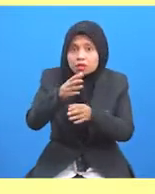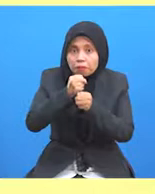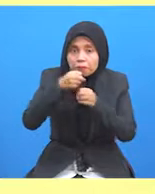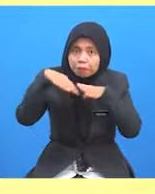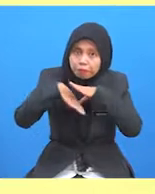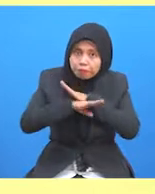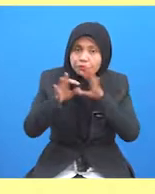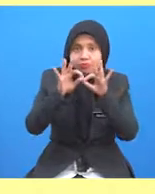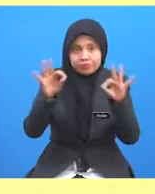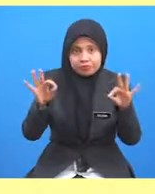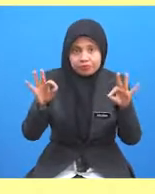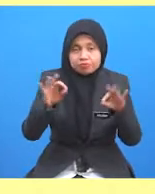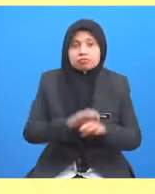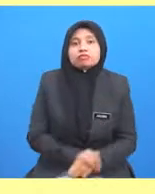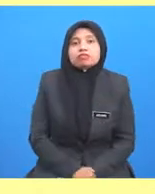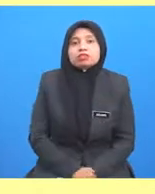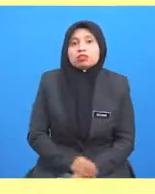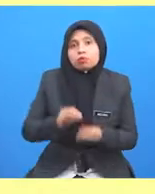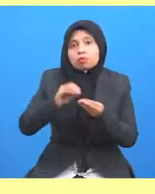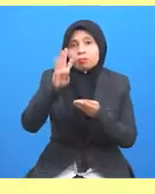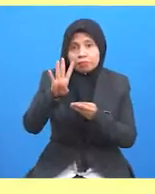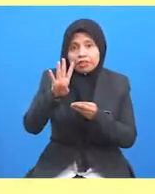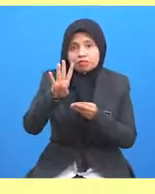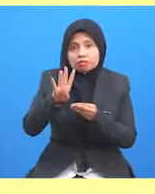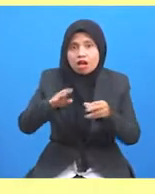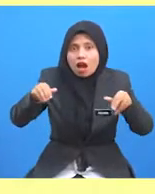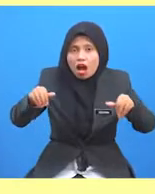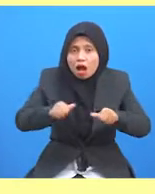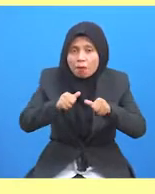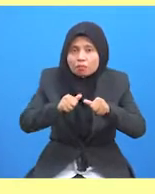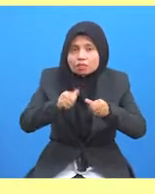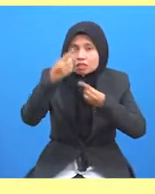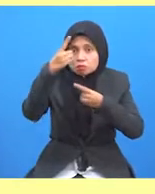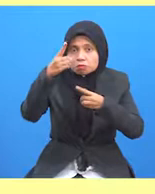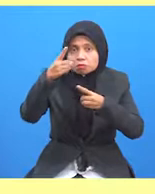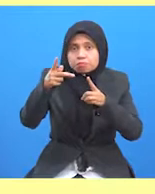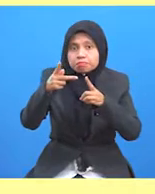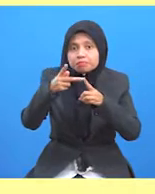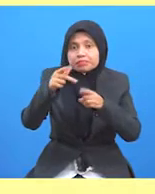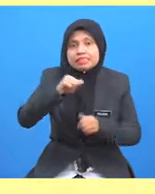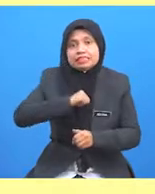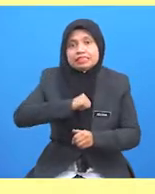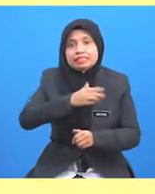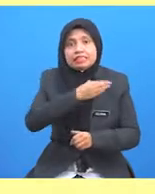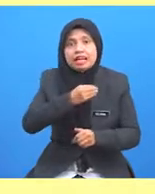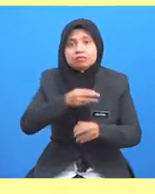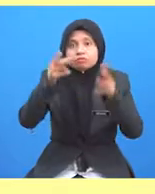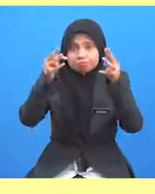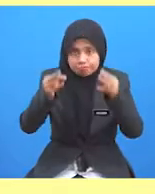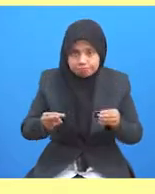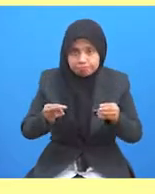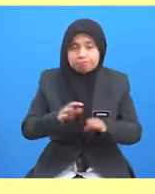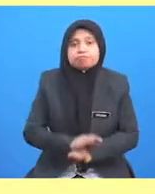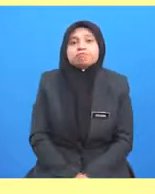yang terdapat dalam ayat. Keempat, mengamalkan dakwah kepada diri